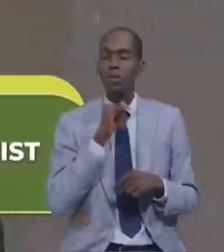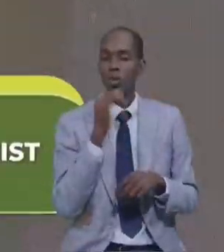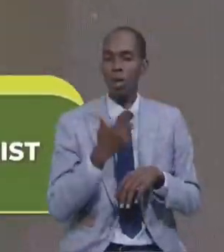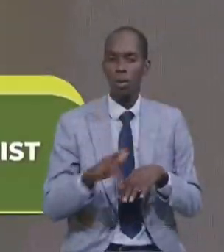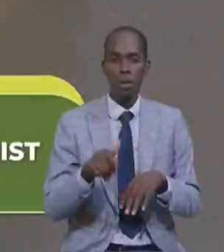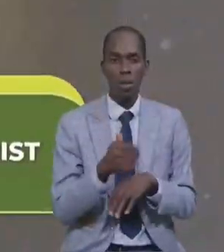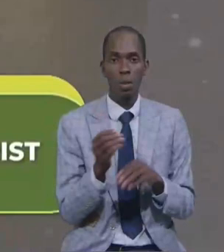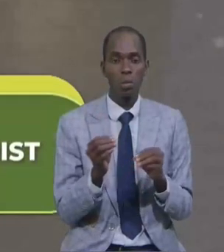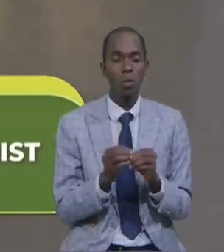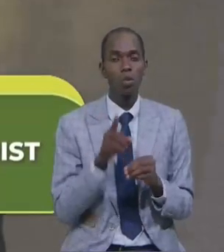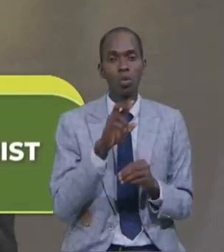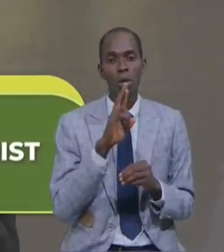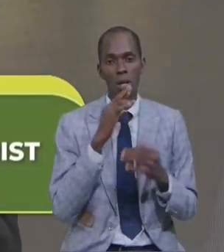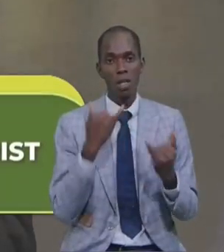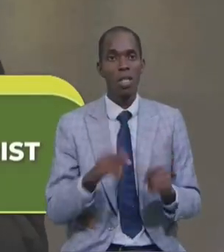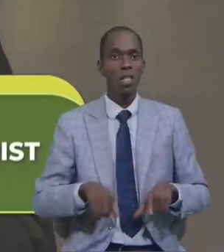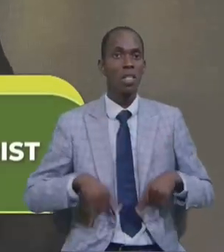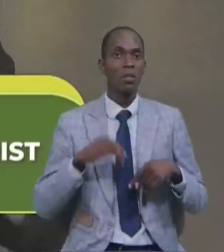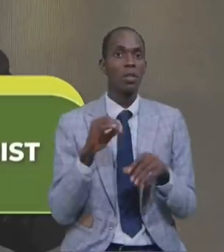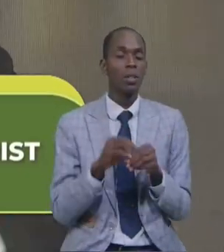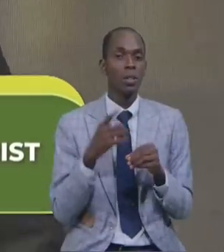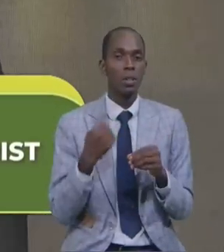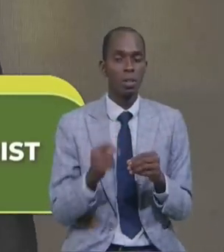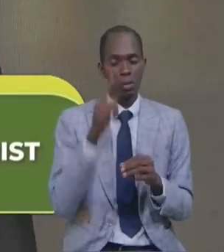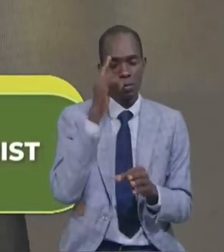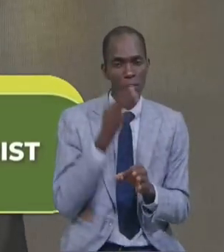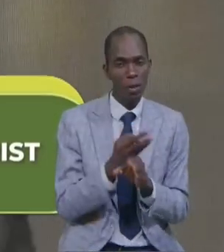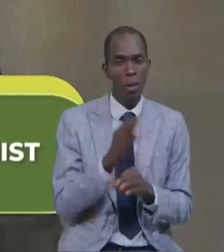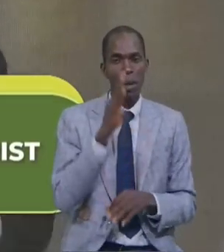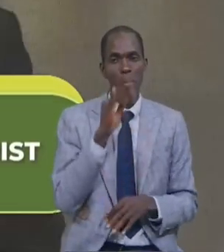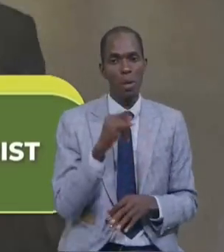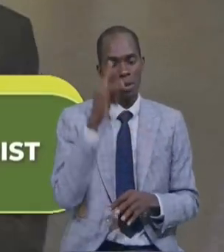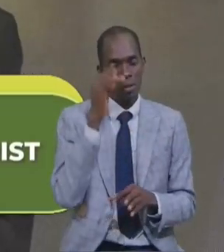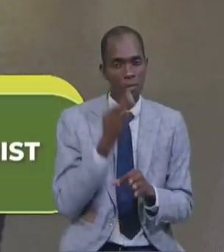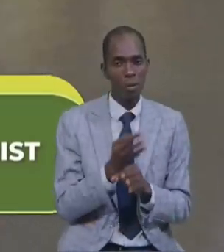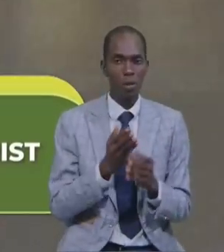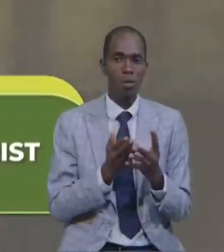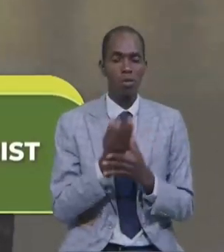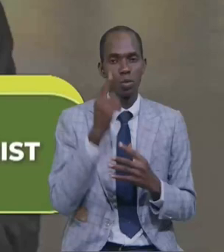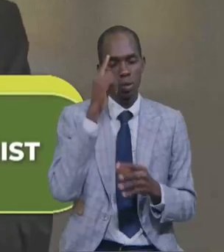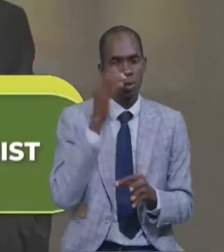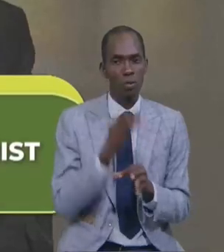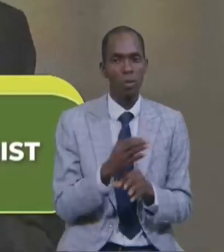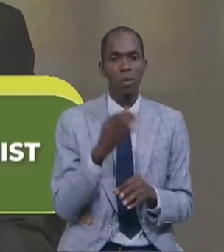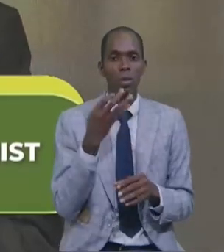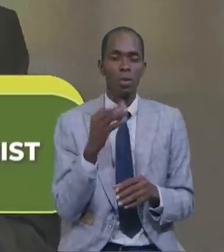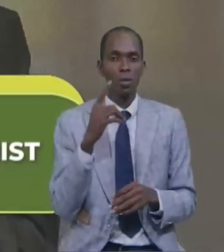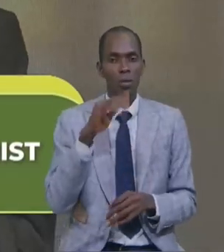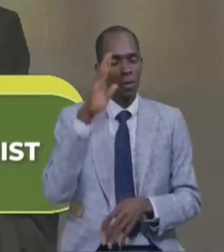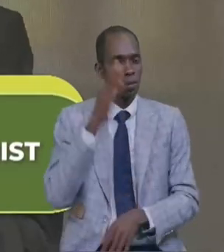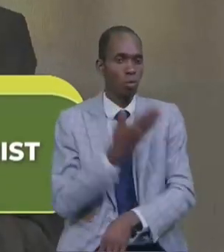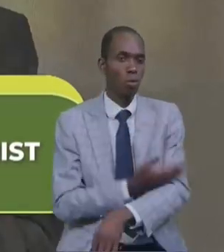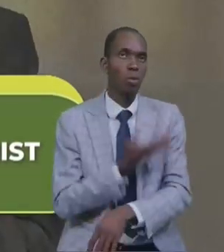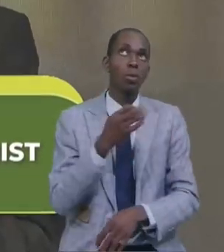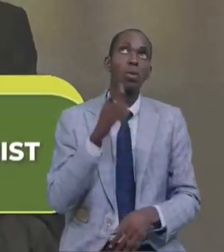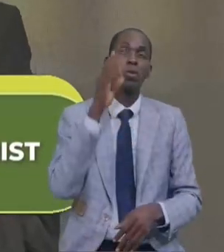et à travers la foi du Fils de Dieu. Et si je vis, ce n'est plus moi qui vis. C'est Christ qui vit